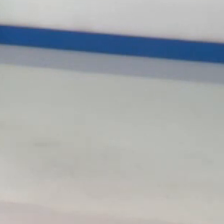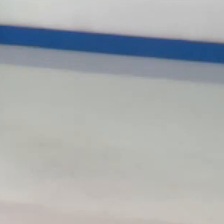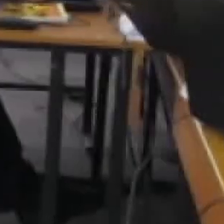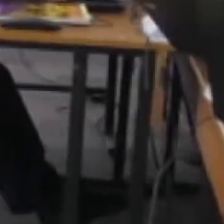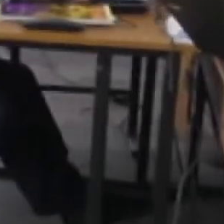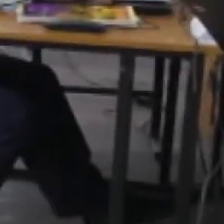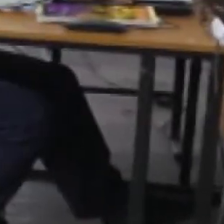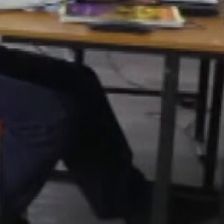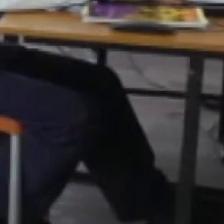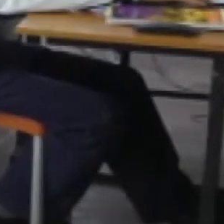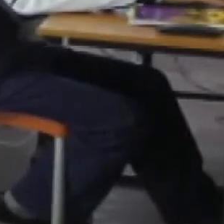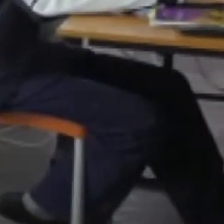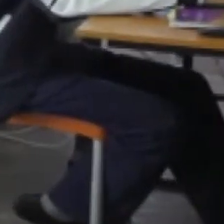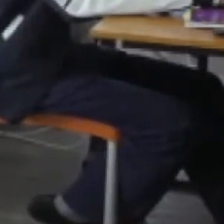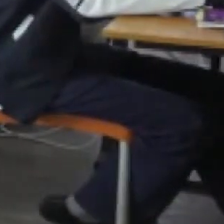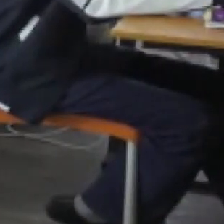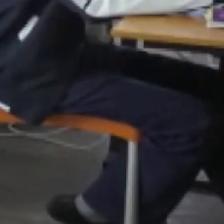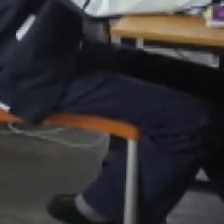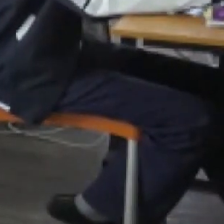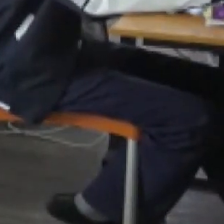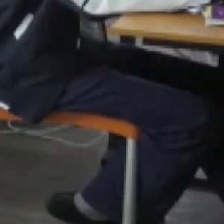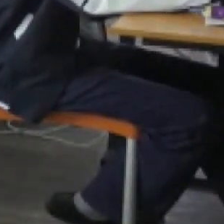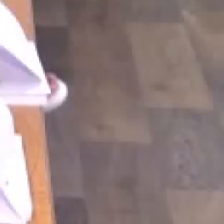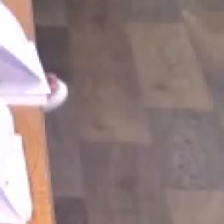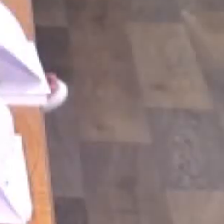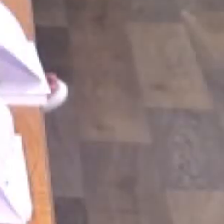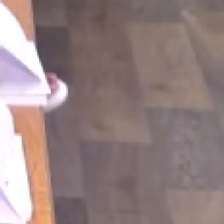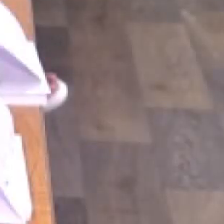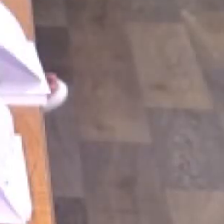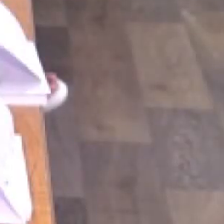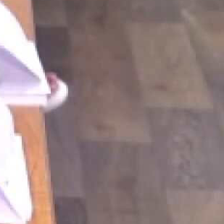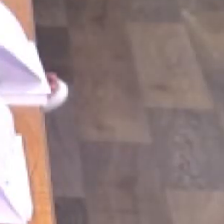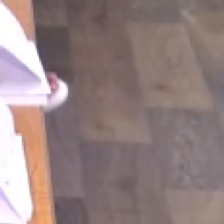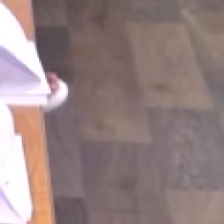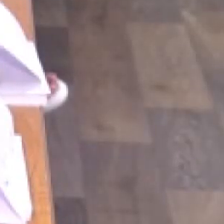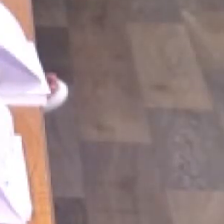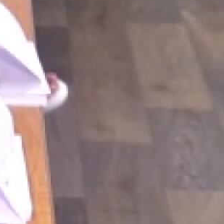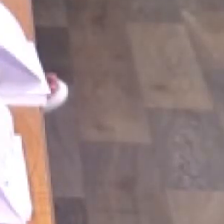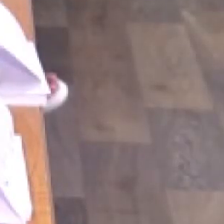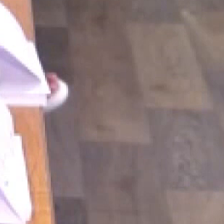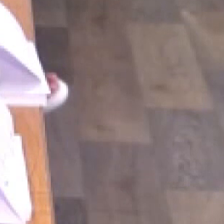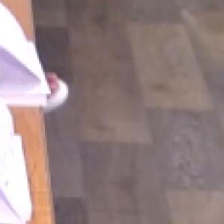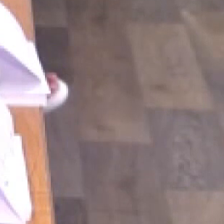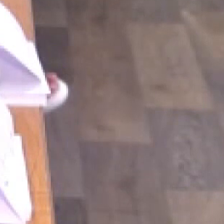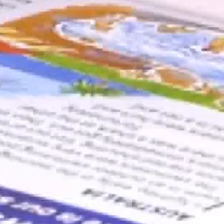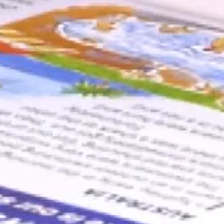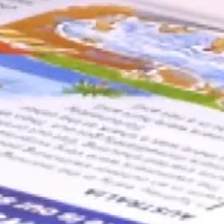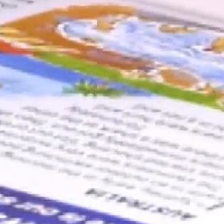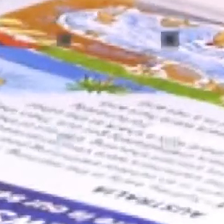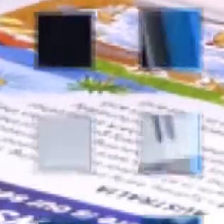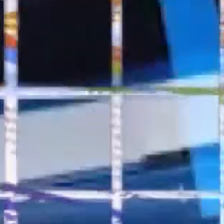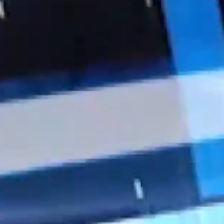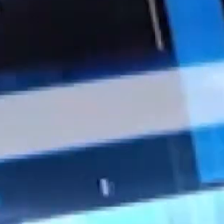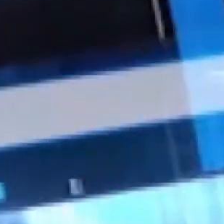берейік. Абай облысы әкімінің грантына 200 орын бөлінді. Құжат қабылдау 18 тамызда